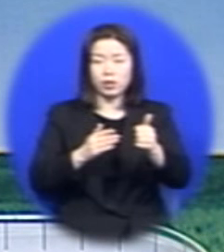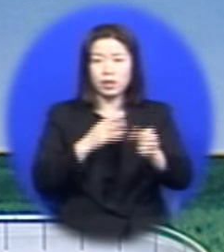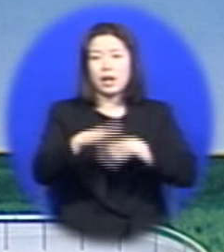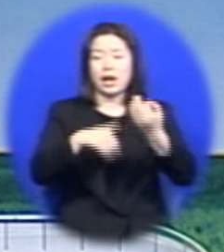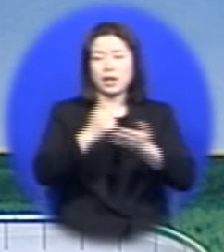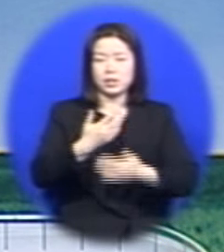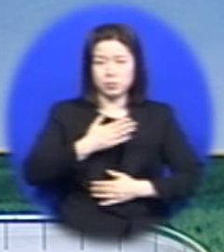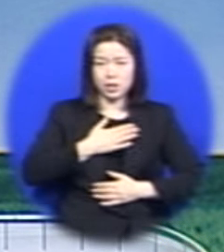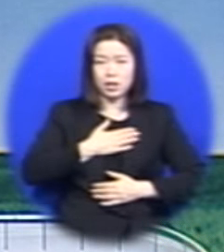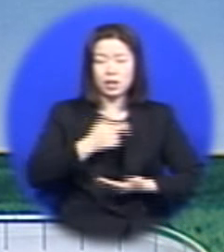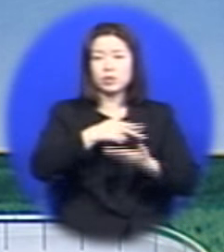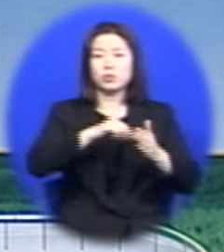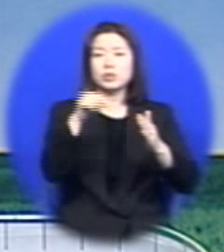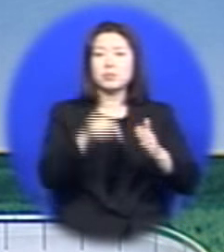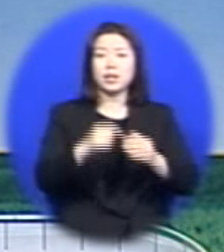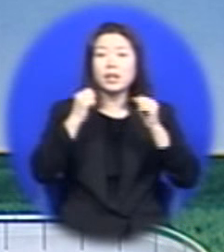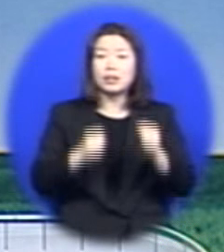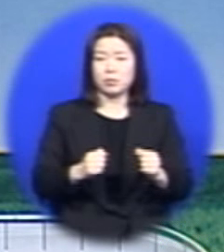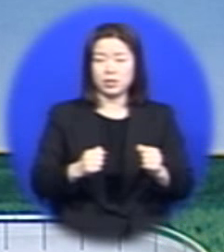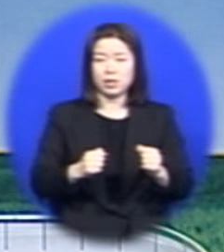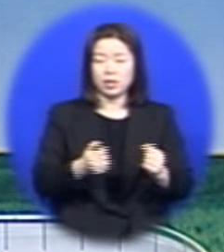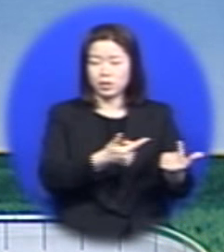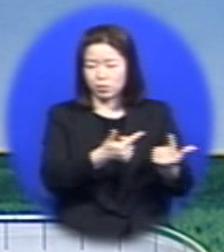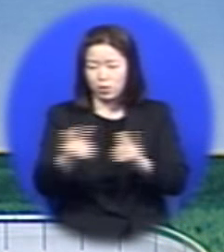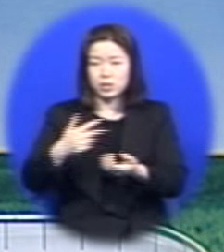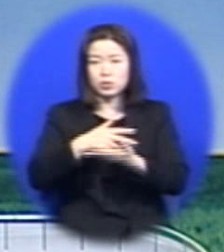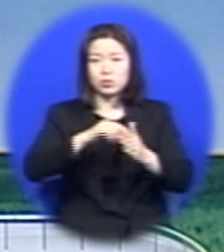거합니다. 우리가 다 주님 안에 거해서